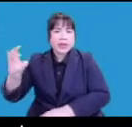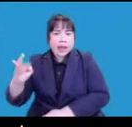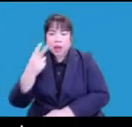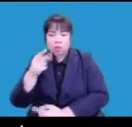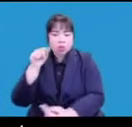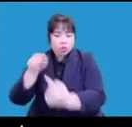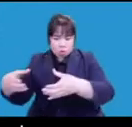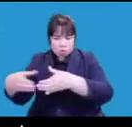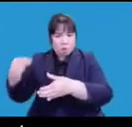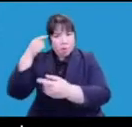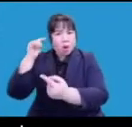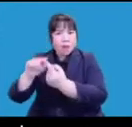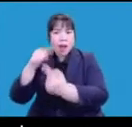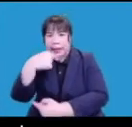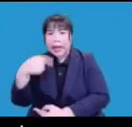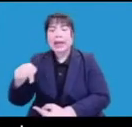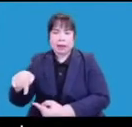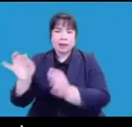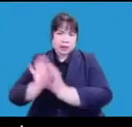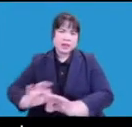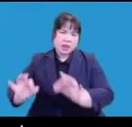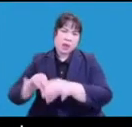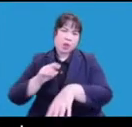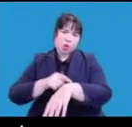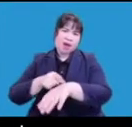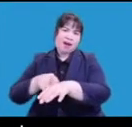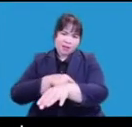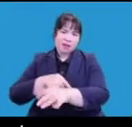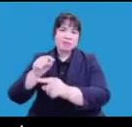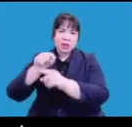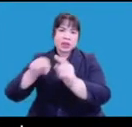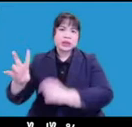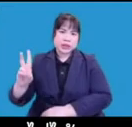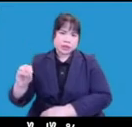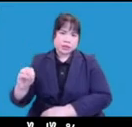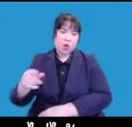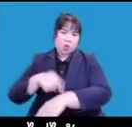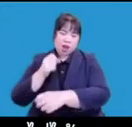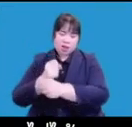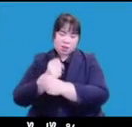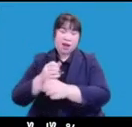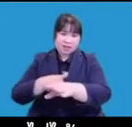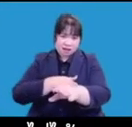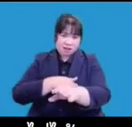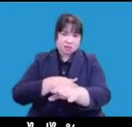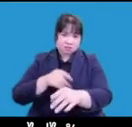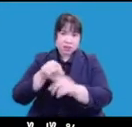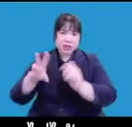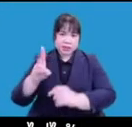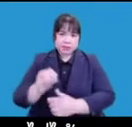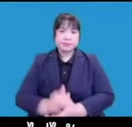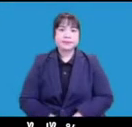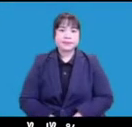ได้ข้อมูลจนเป้าหมายนะครับตรงนี้นะครับผมยืนยันว่าใช้เวลาอย่างน้อย 70% ของเวลาทำงานทั้งหมดนะครับกว่าจะได้ตรงนี้มานะฮ